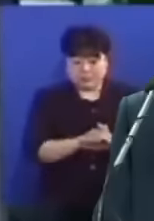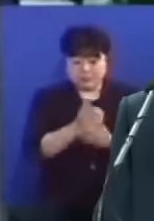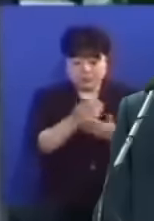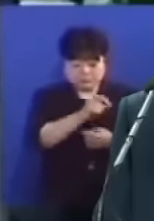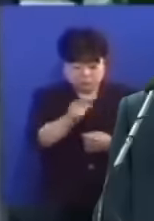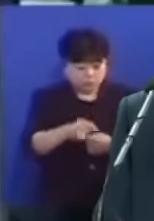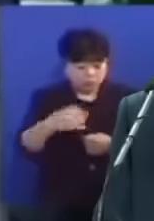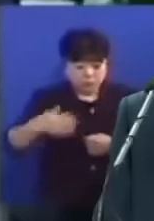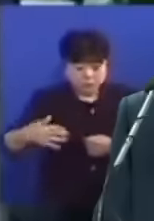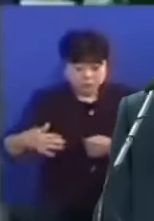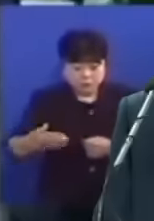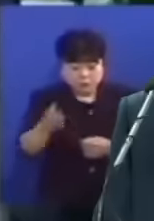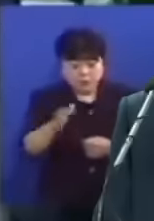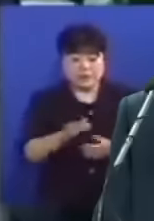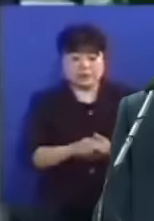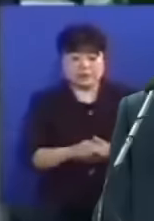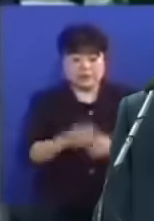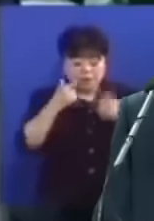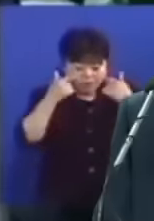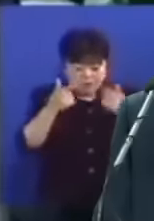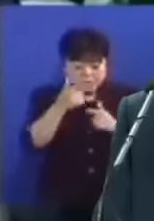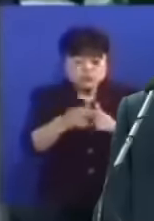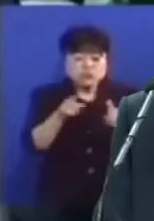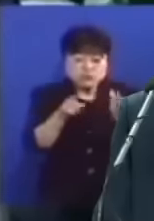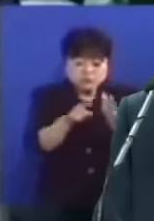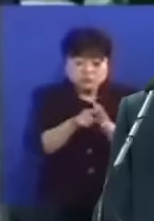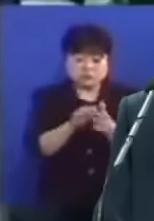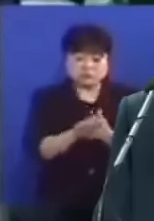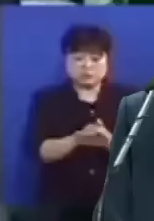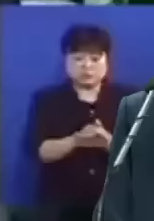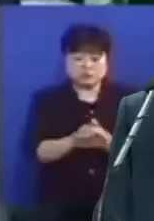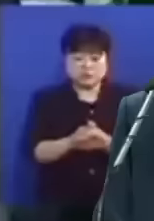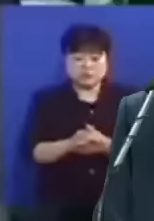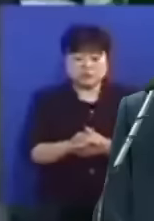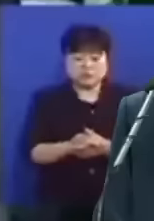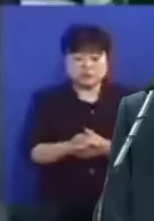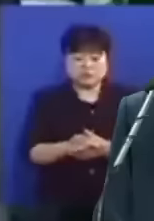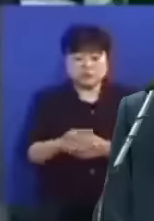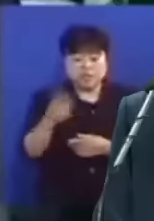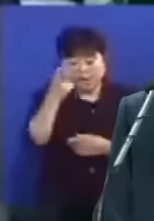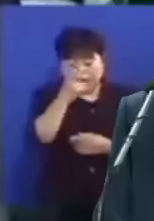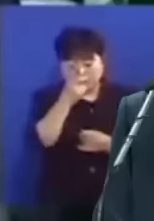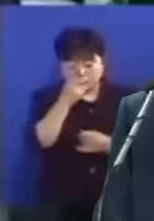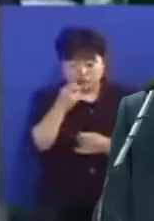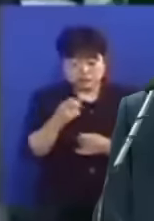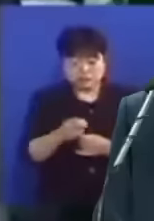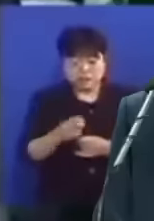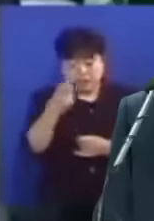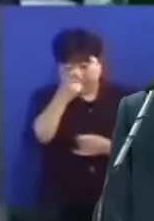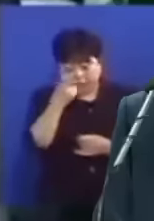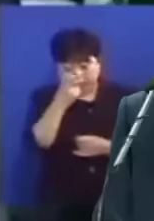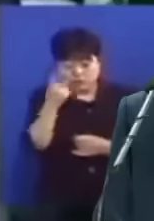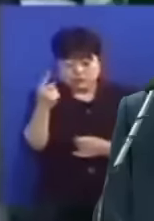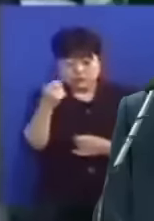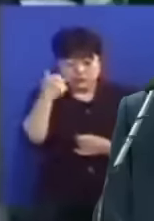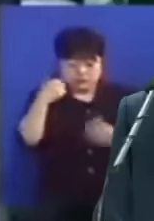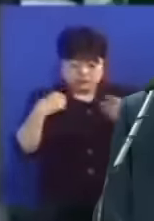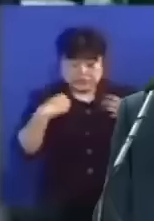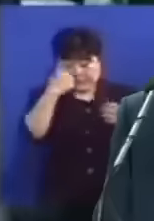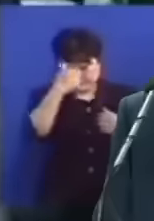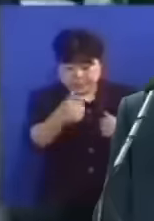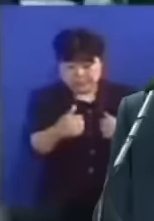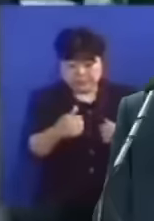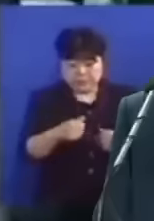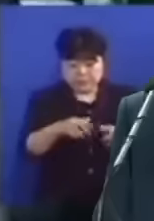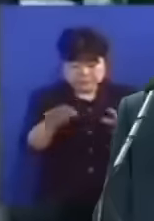그렇게 안 기록했지만은 그러나 확실히 예수 믿은 것은 간수장입니다. 감옥을 책임진 사람이